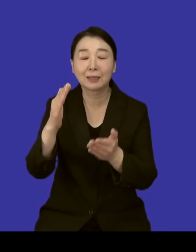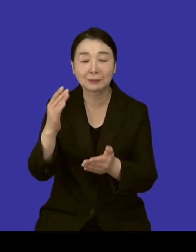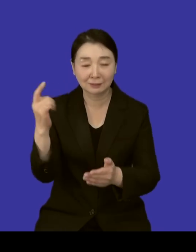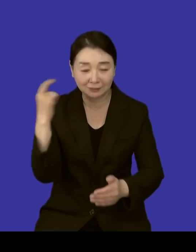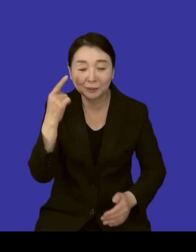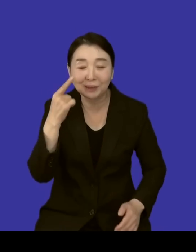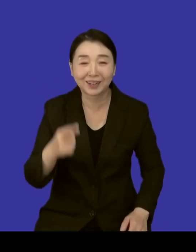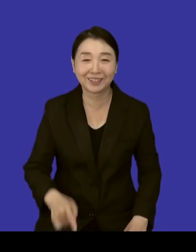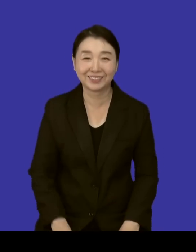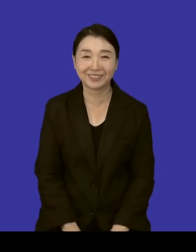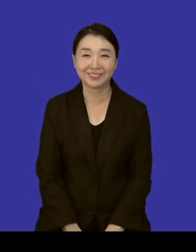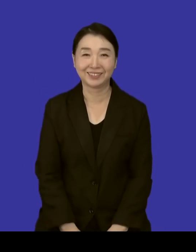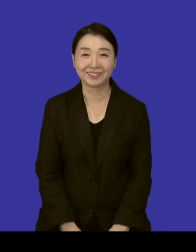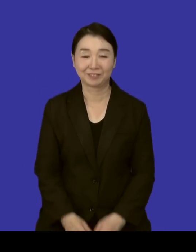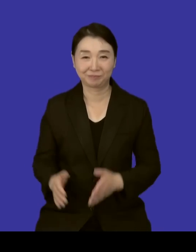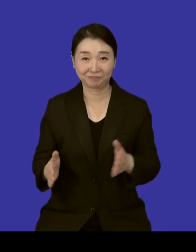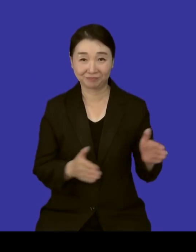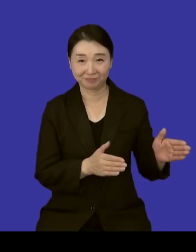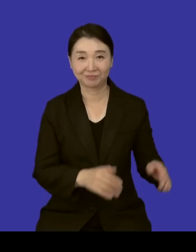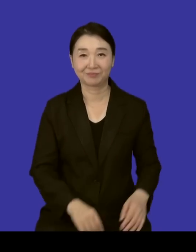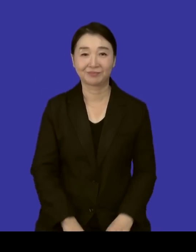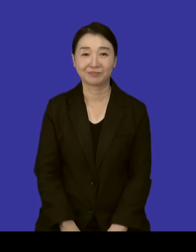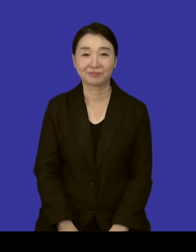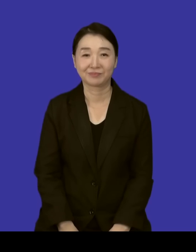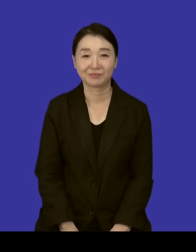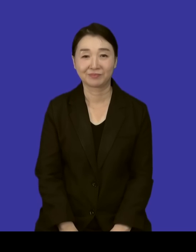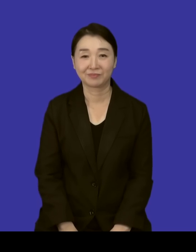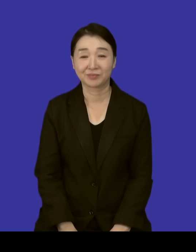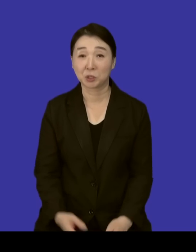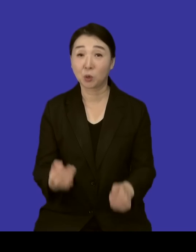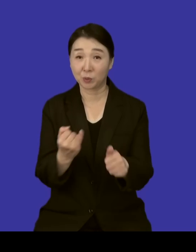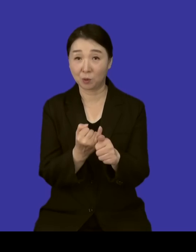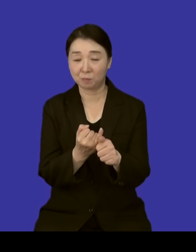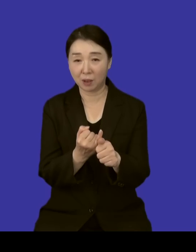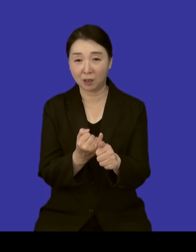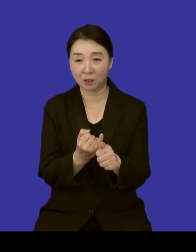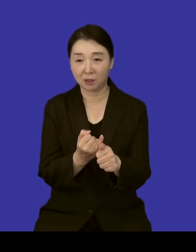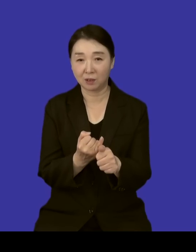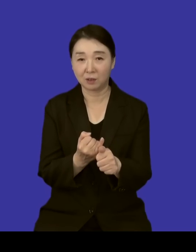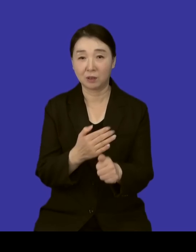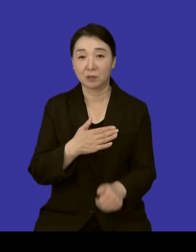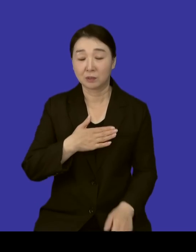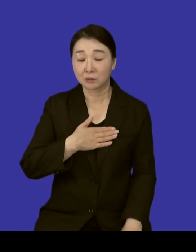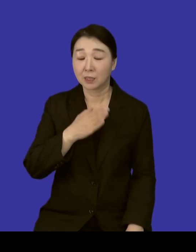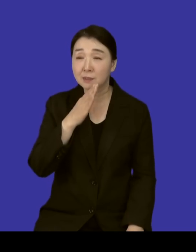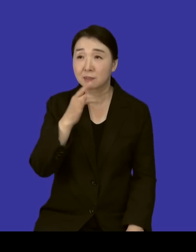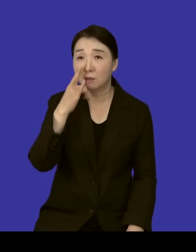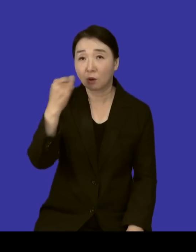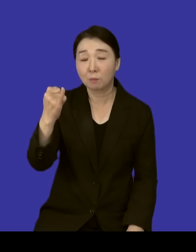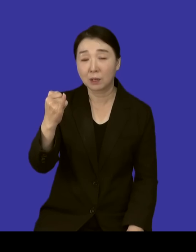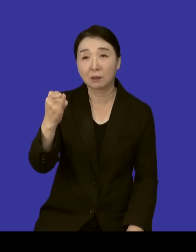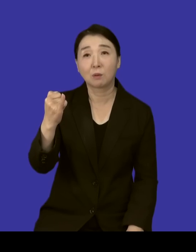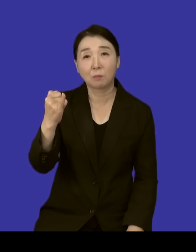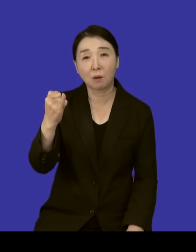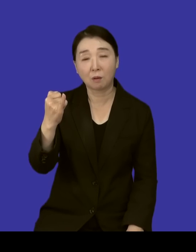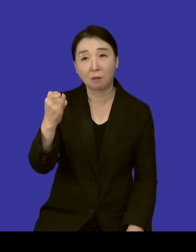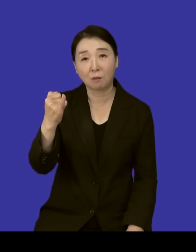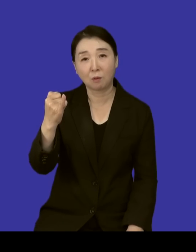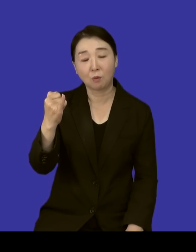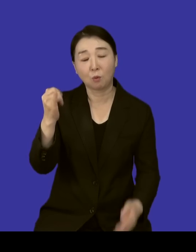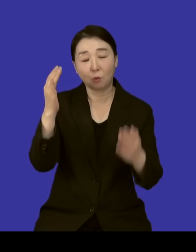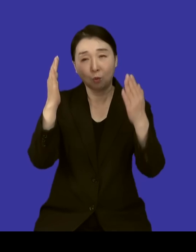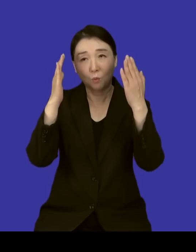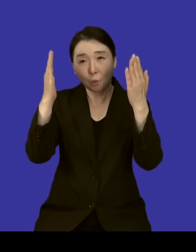네. 네네. 그렇게 갔는데 우리 친정 엄마는 굉장히 고학력자인데 그렇게 살으셨잖아요. 네네. 근데 우리